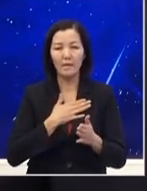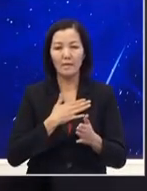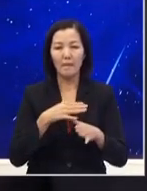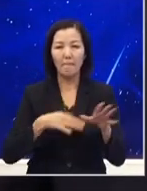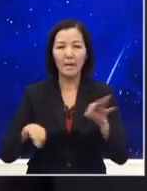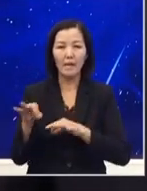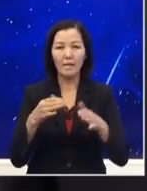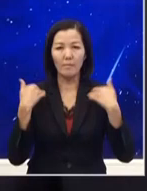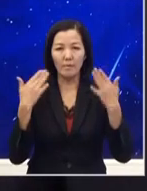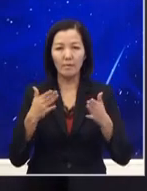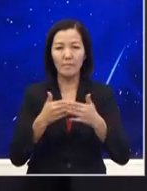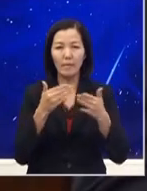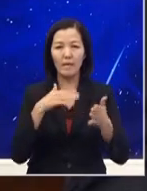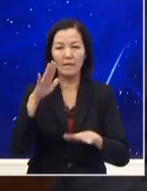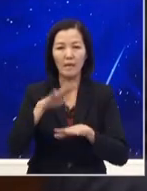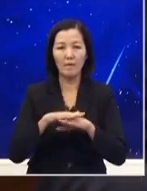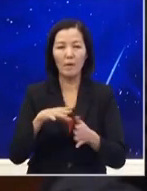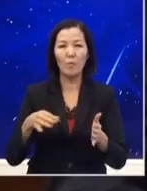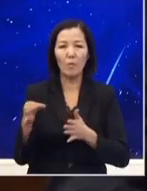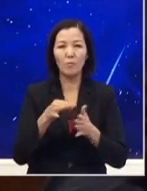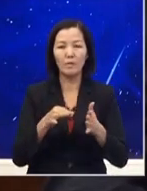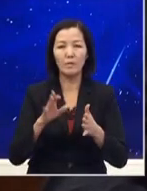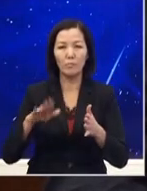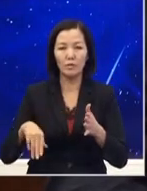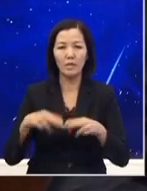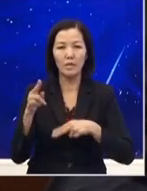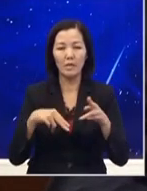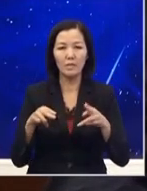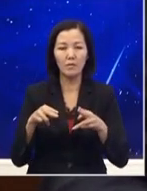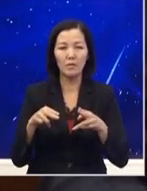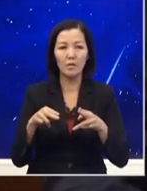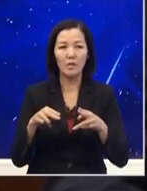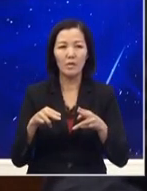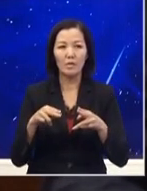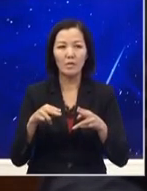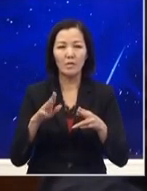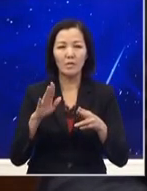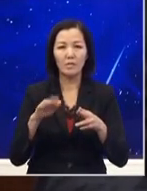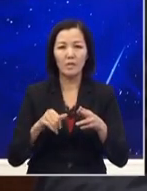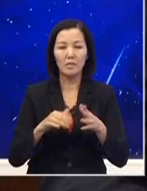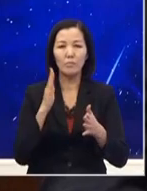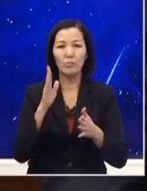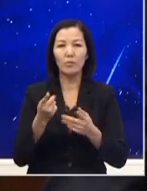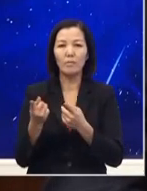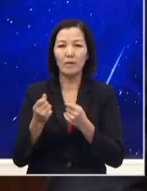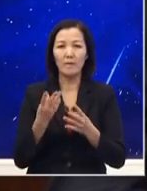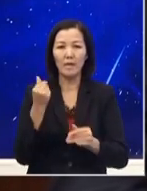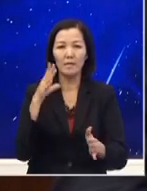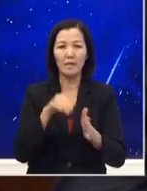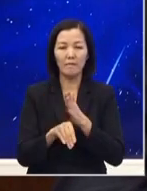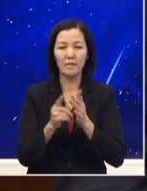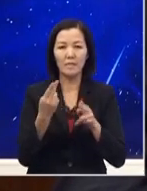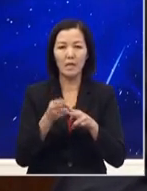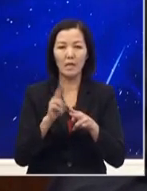проект презентовали перед акимом области. После реконструкции этих инженерных сетей уже будут привлекаться инвесторы,